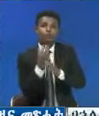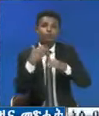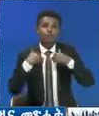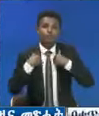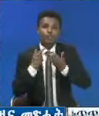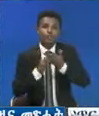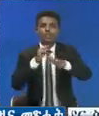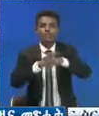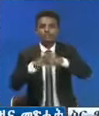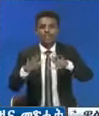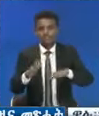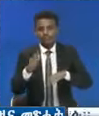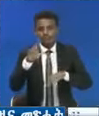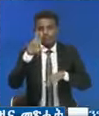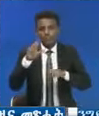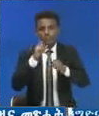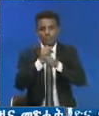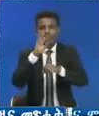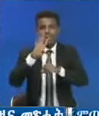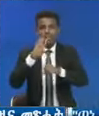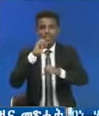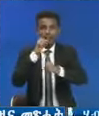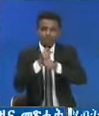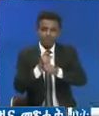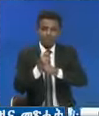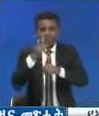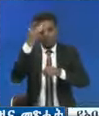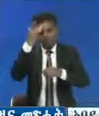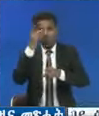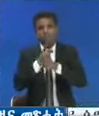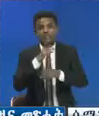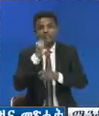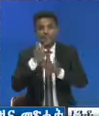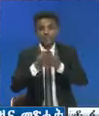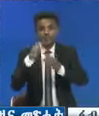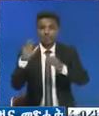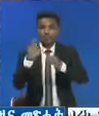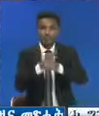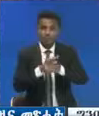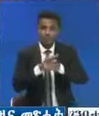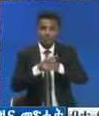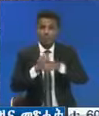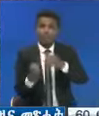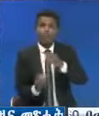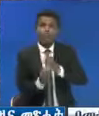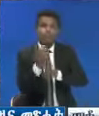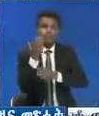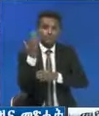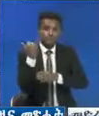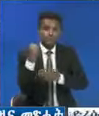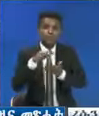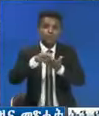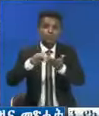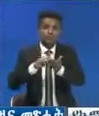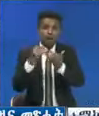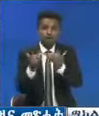ነው። 3 ዓመት 4 ዓመት ዝም ብሎ መሬት ነው የጠበቁም አርሶ አደሮች። አሁን ይህ ክላስተሩ በሙሉ በስፋት ጤፍ ነው ሲመረትበት የነበር በመስኖ። ያን ጤፍ ሰብስቦ ደግሞ